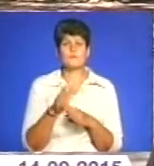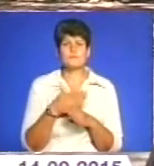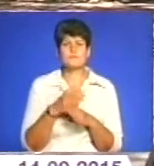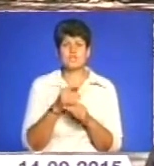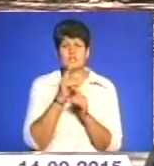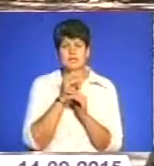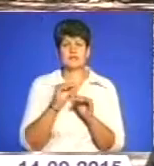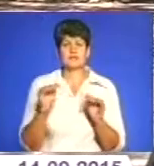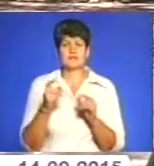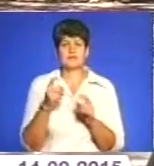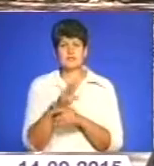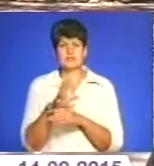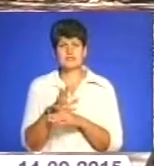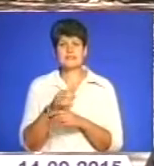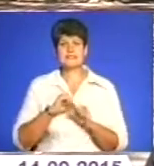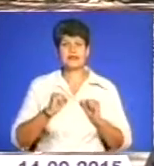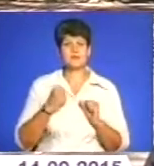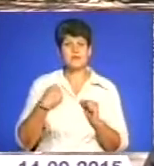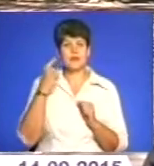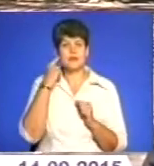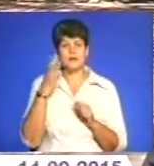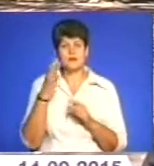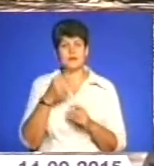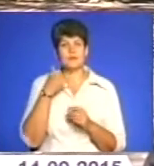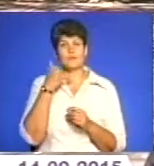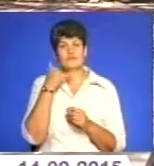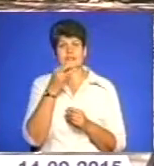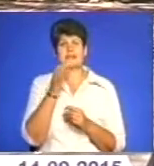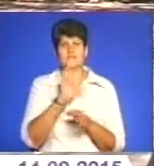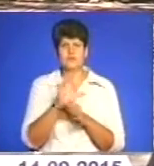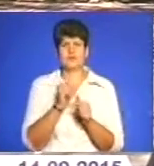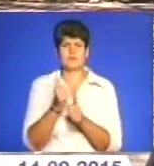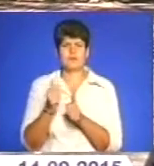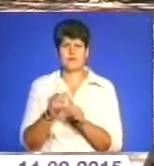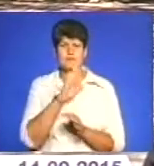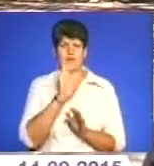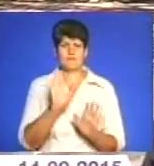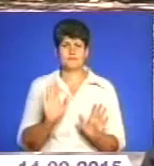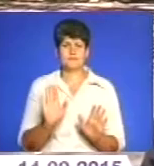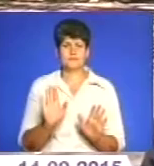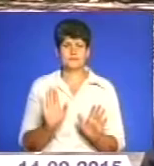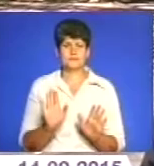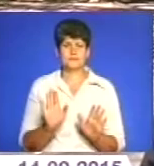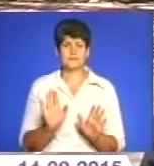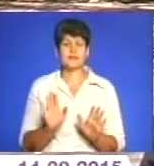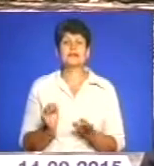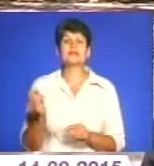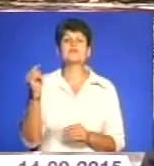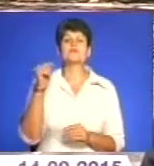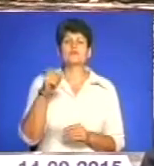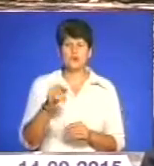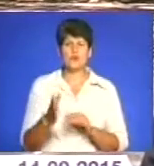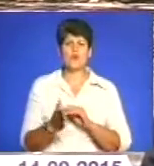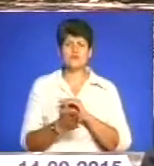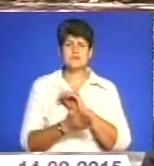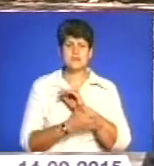тими пострілами старався так, щоб я не чула, швиденько подзвонити і сказати: «Все нормально, мамо». І навіть ту останню